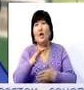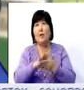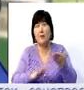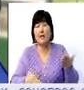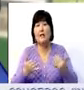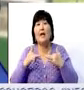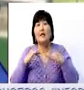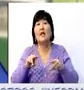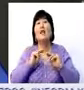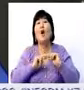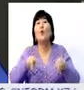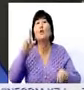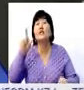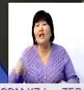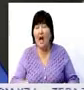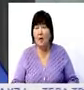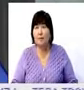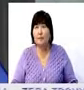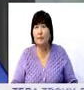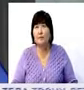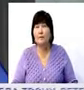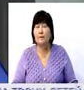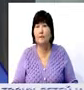продолжают дело учителя.